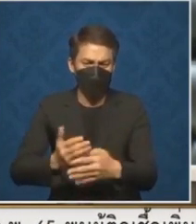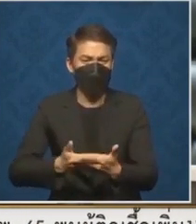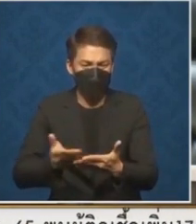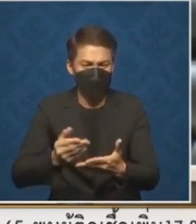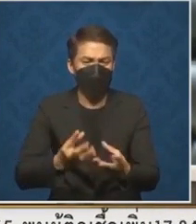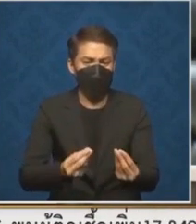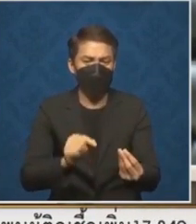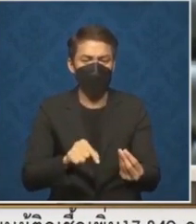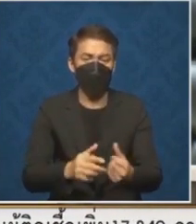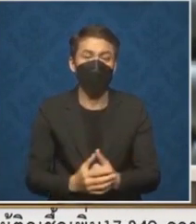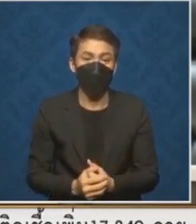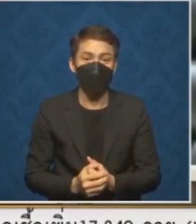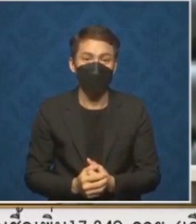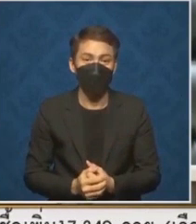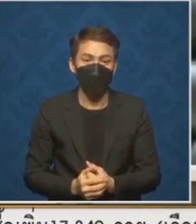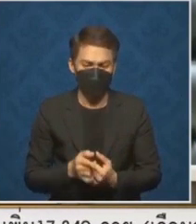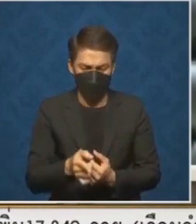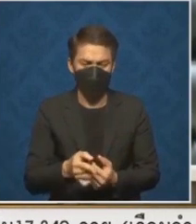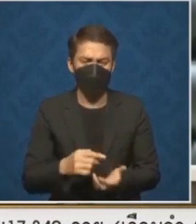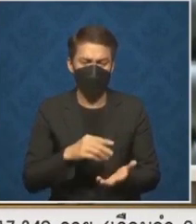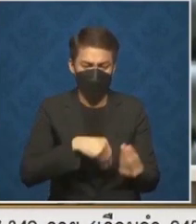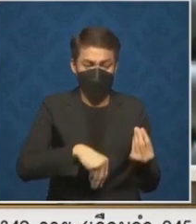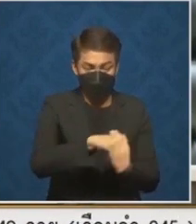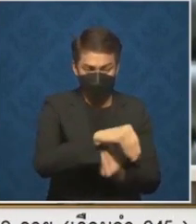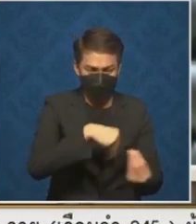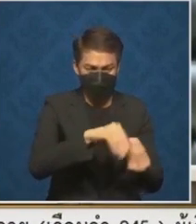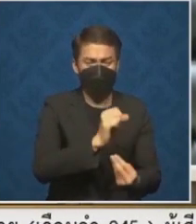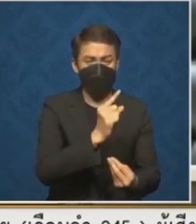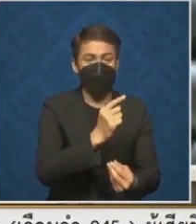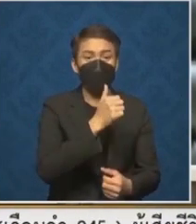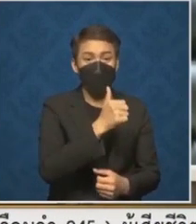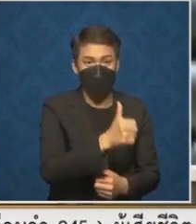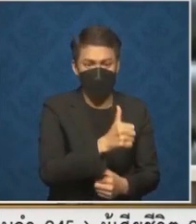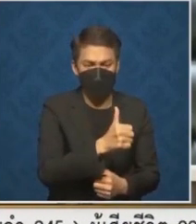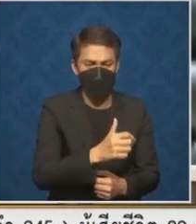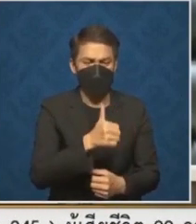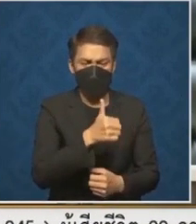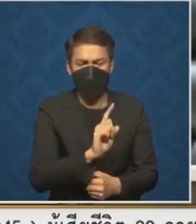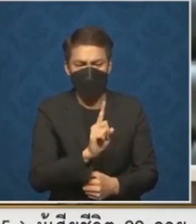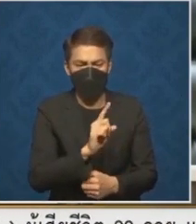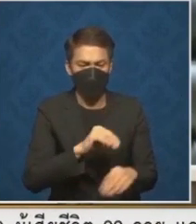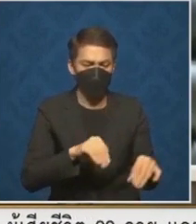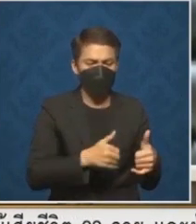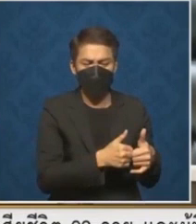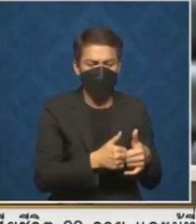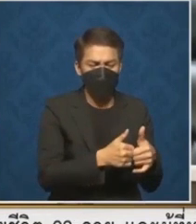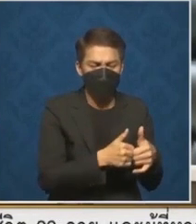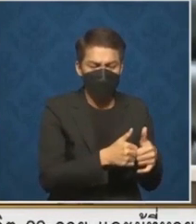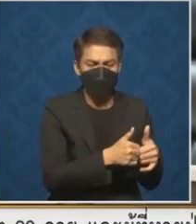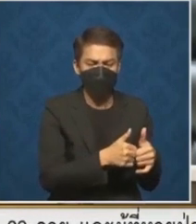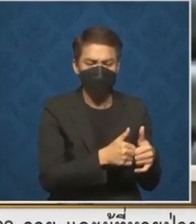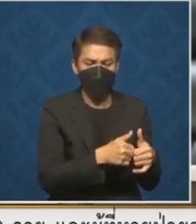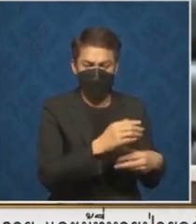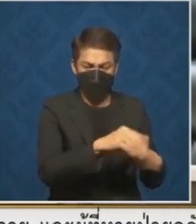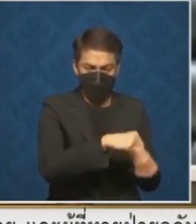ี่คืออะไรคือสิงที่ทานพูดเสีตกิมัดีมัดีสำหับคนที่อยู่ใล้คิดท่าน